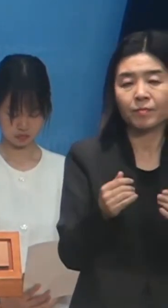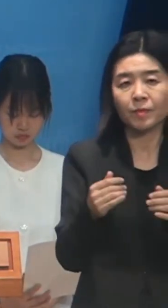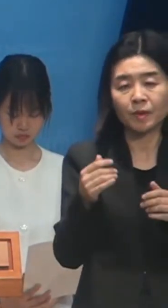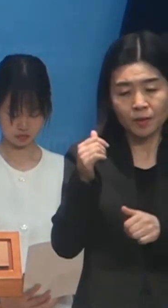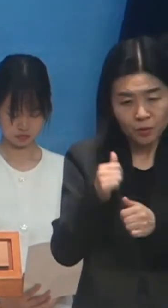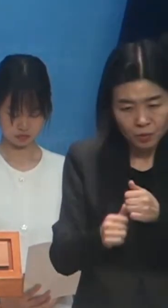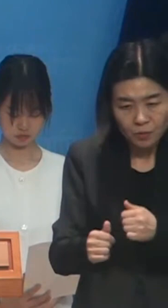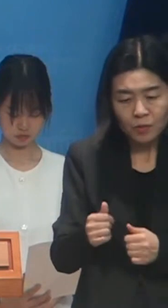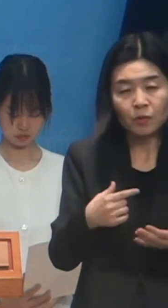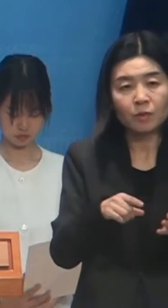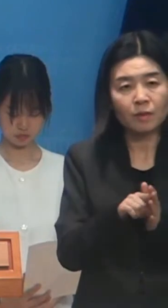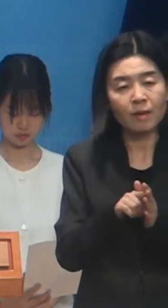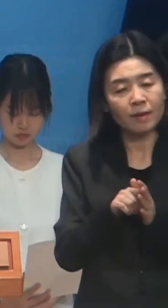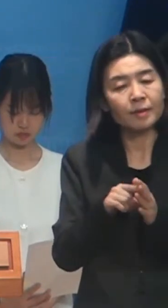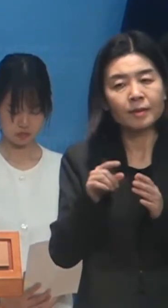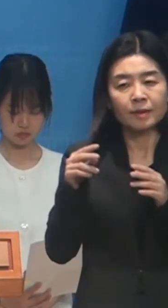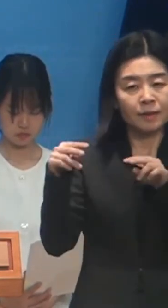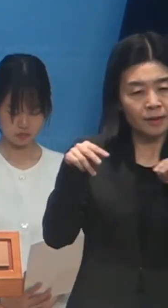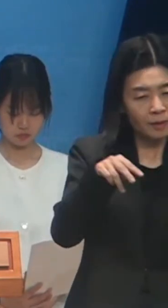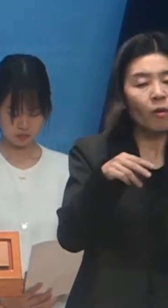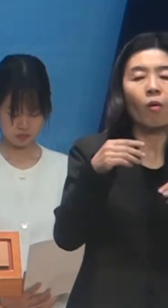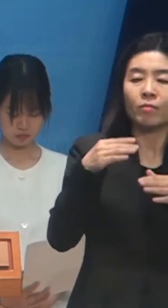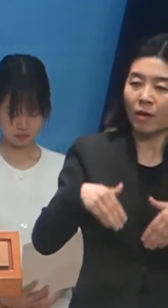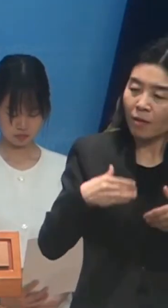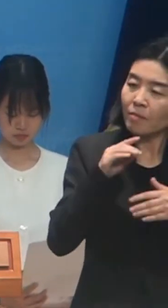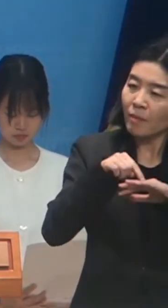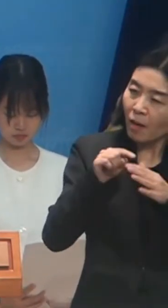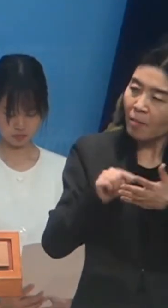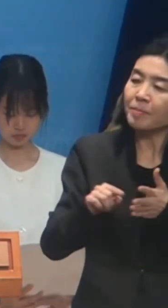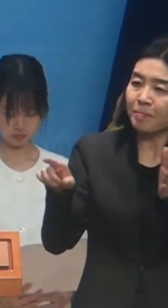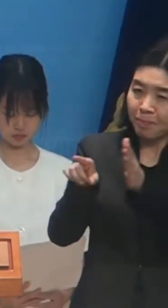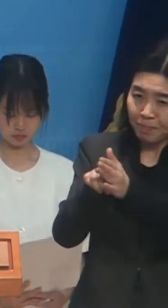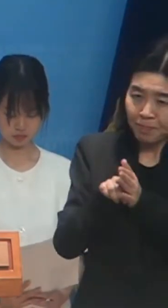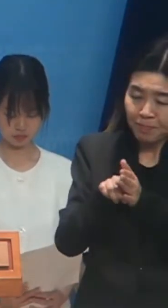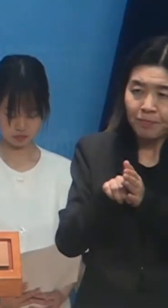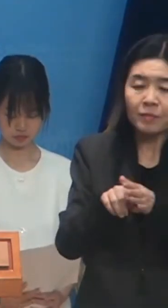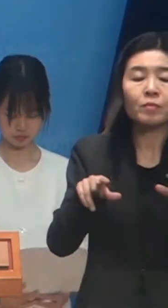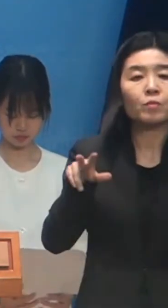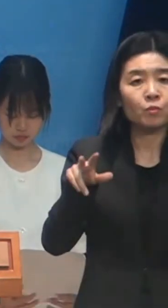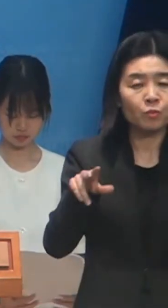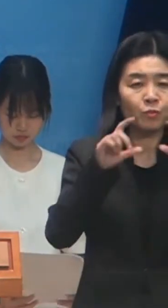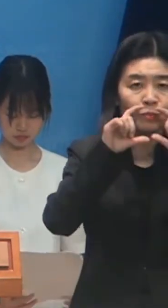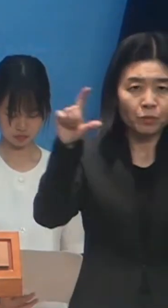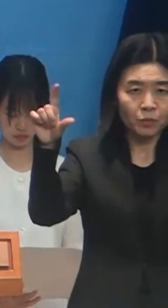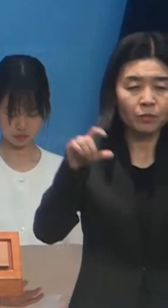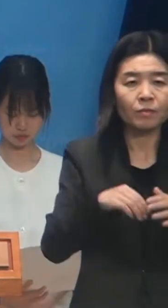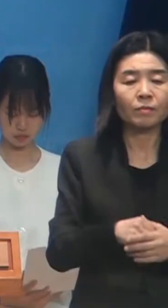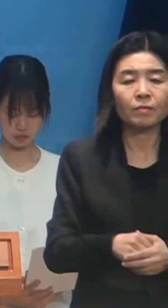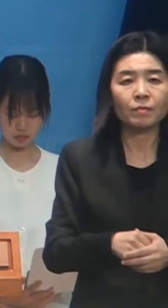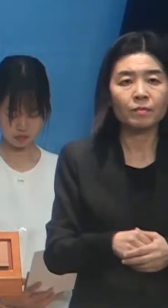위한 따뜻한 시선을 믿고 오늘 이 자리에서 다음과 같이 선언합니다.